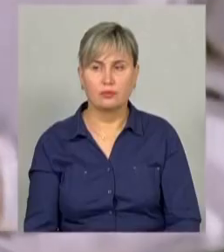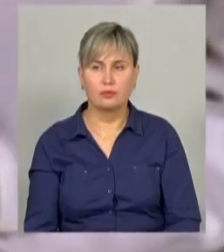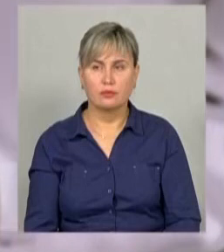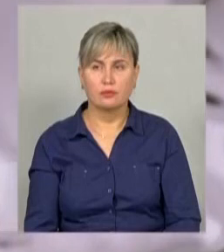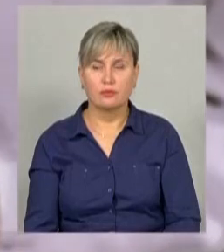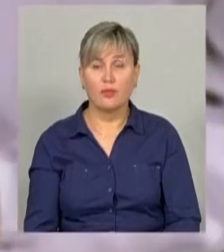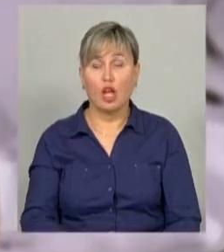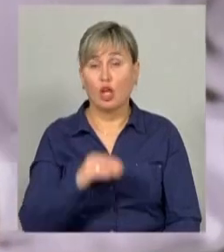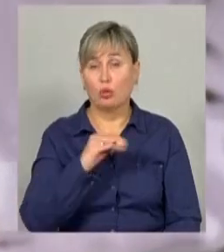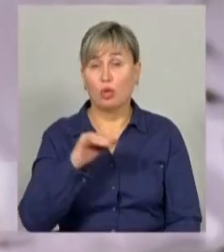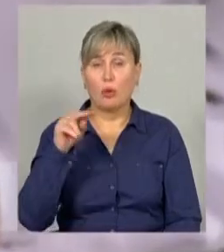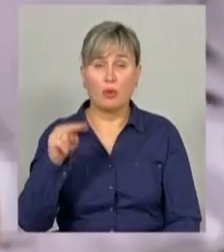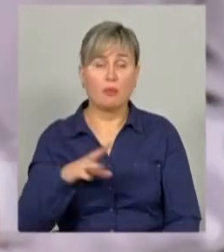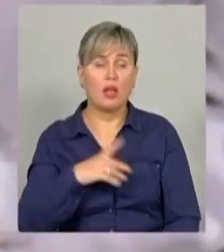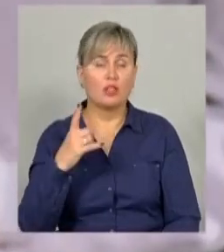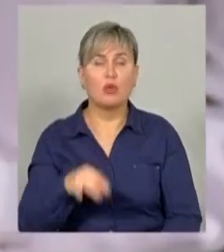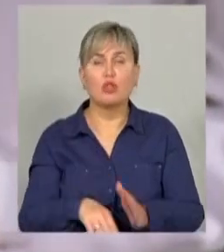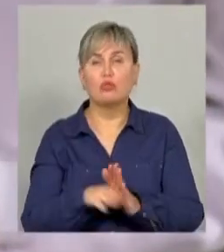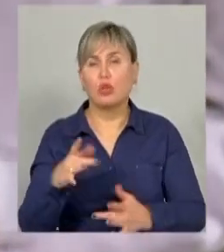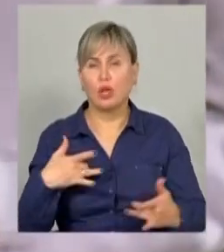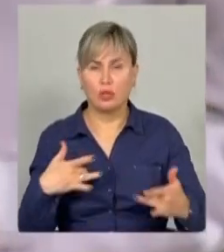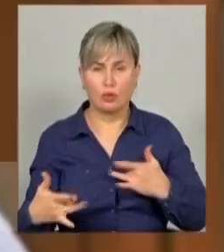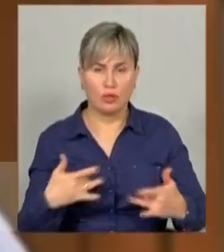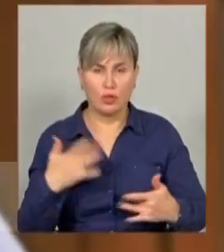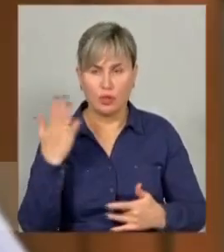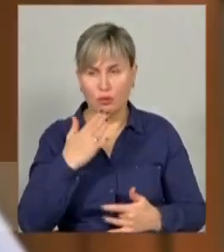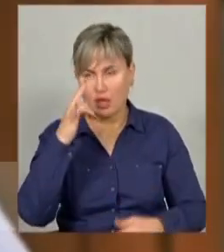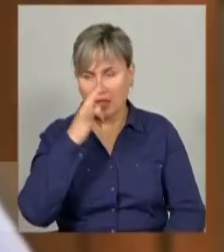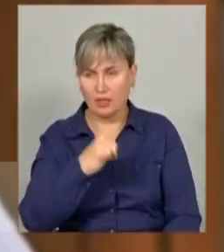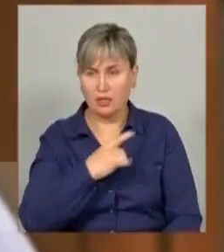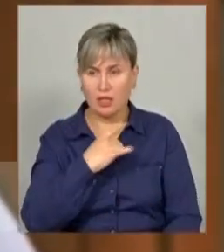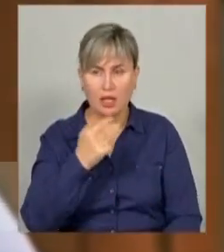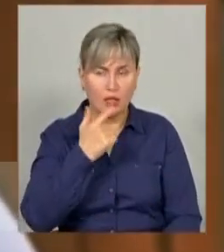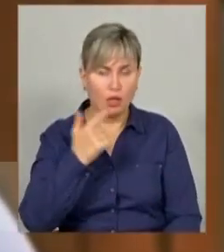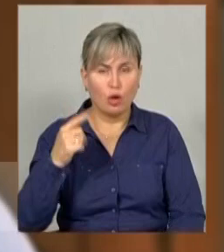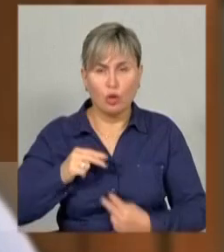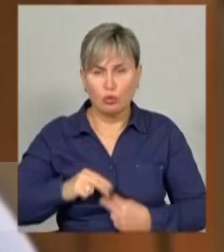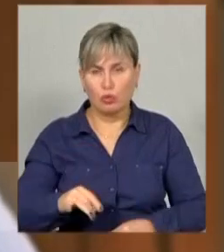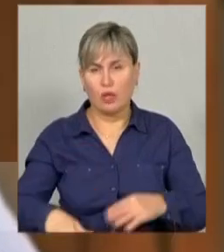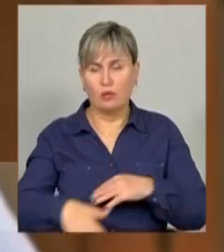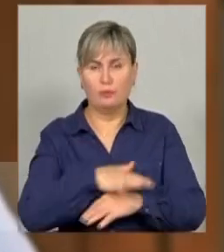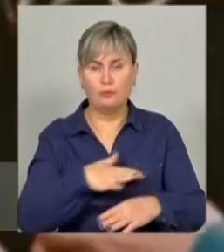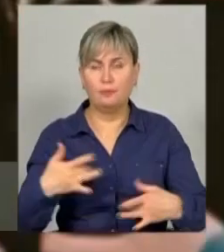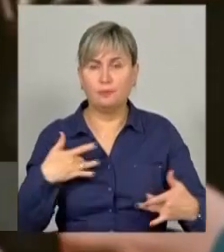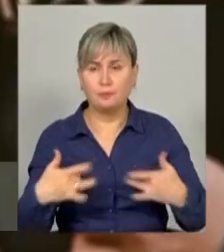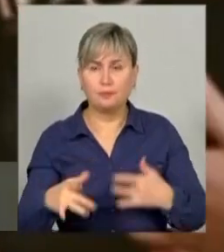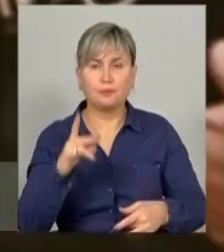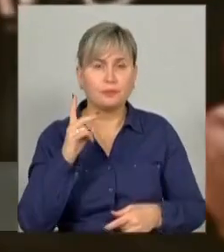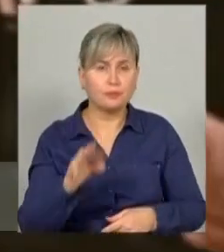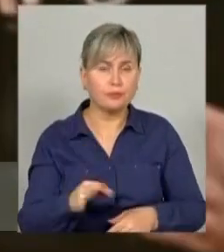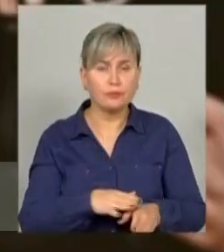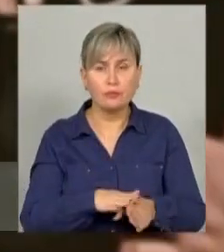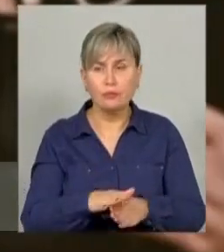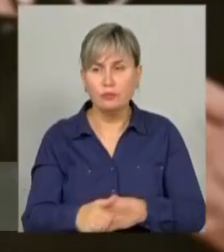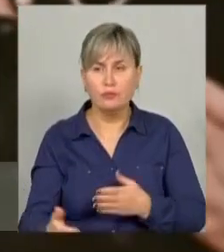Юрий Померанцев был одним из лучших актеров театра и кино Казахстана героем труда и народным артистом Однако полные